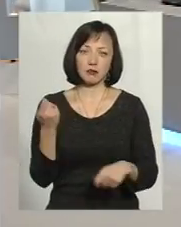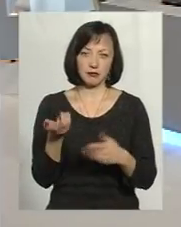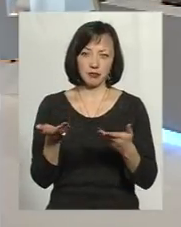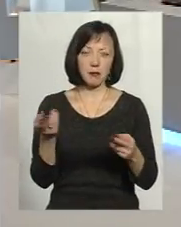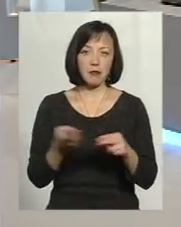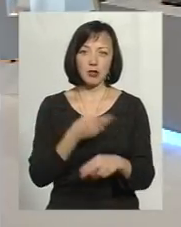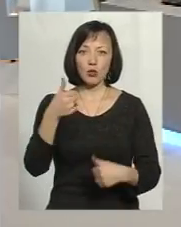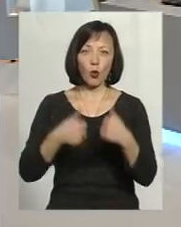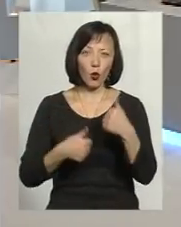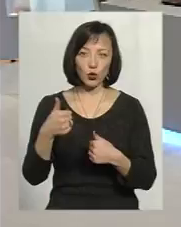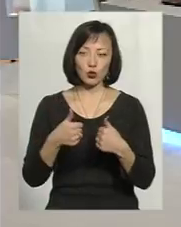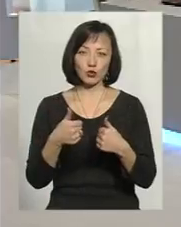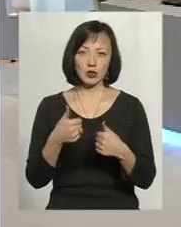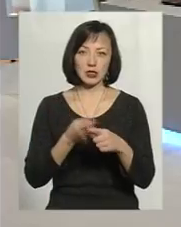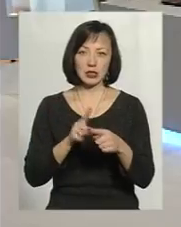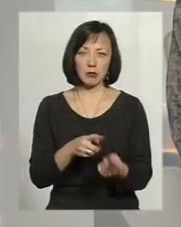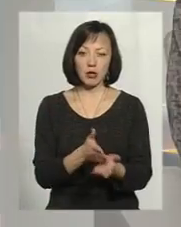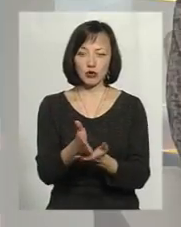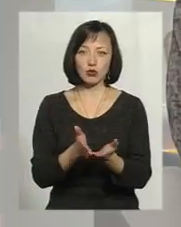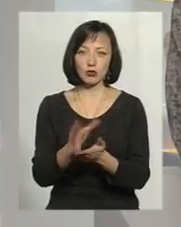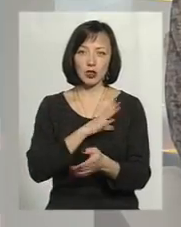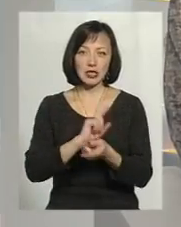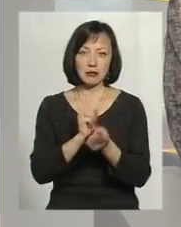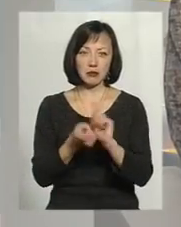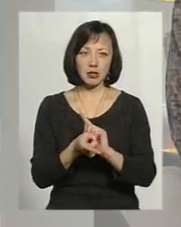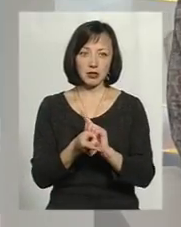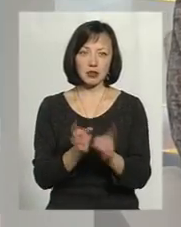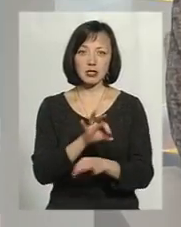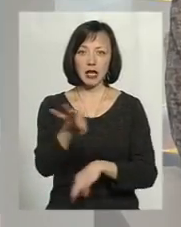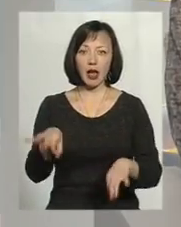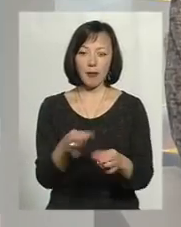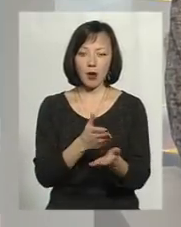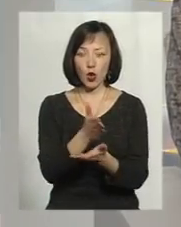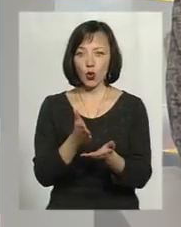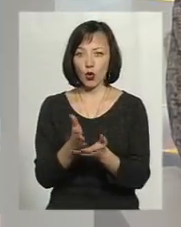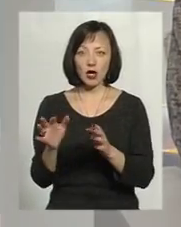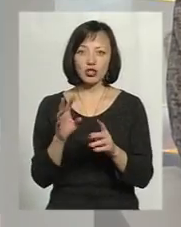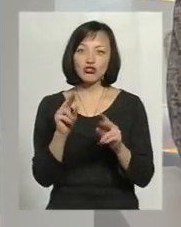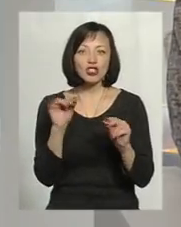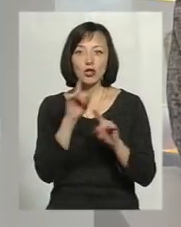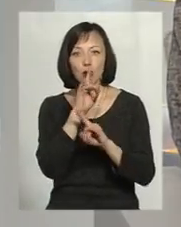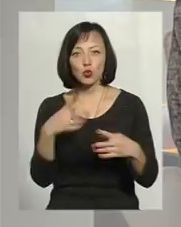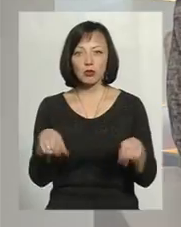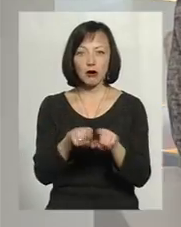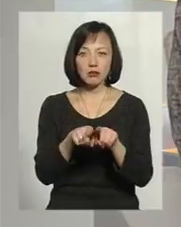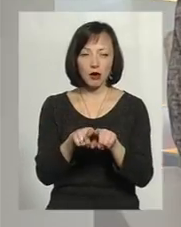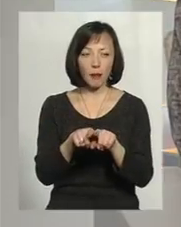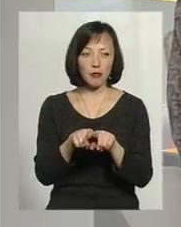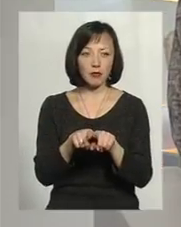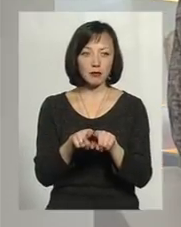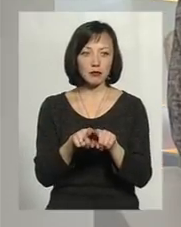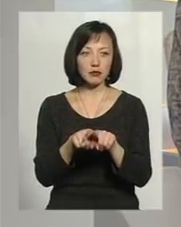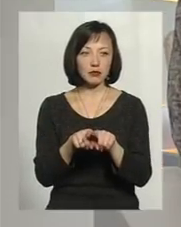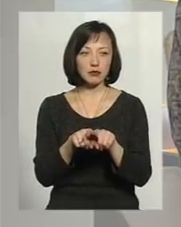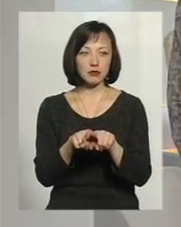без будь-якого конкурсу ці маршрути були змінені, ну якби схеми руху. Чи не спіткає